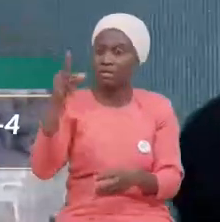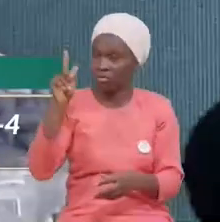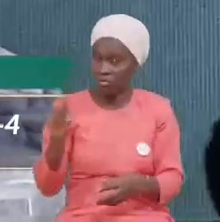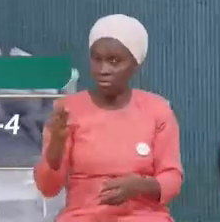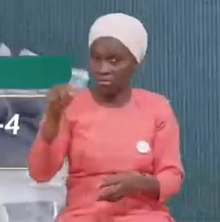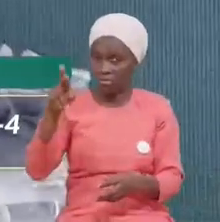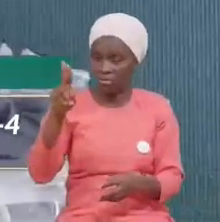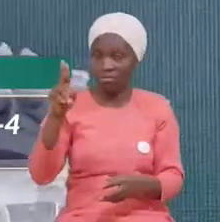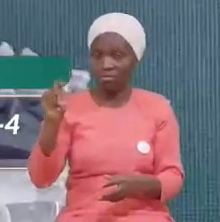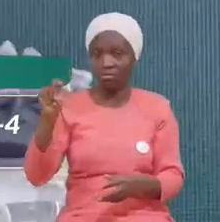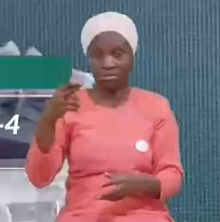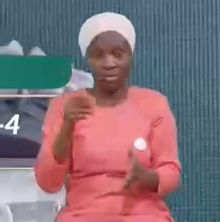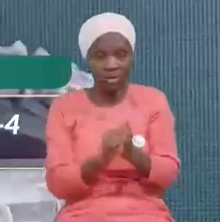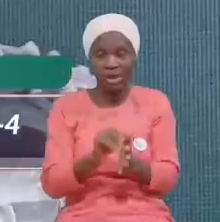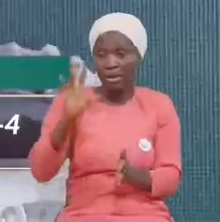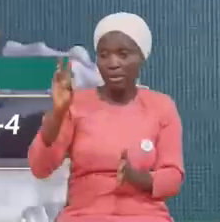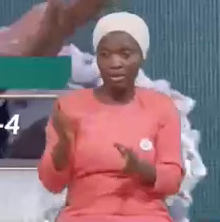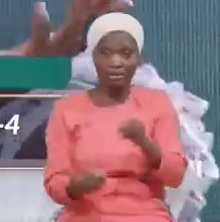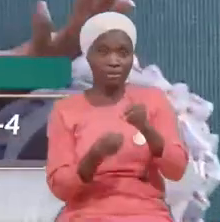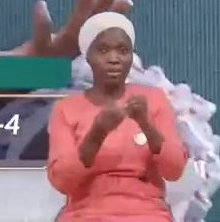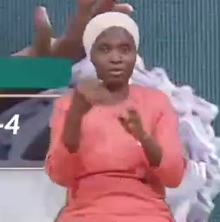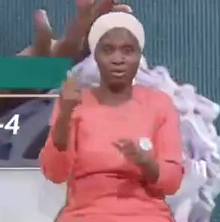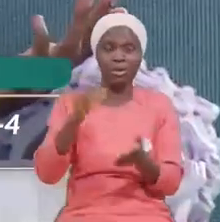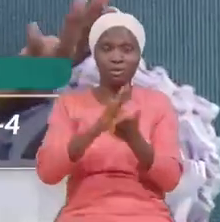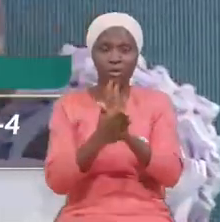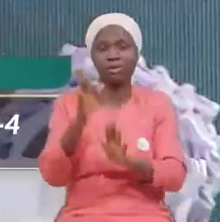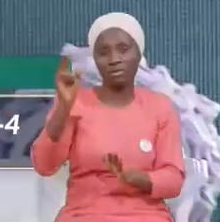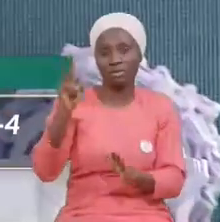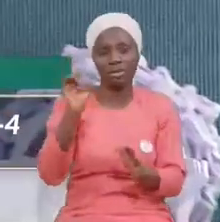7 plus 7 égale 14. Oui, je le sais.